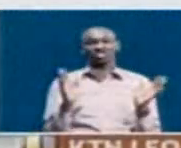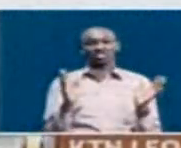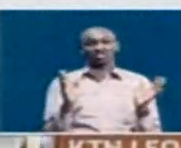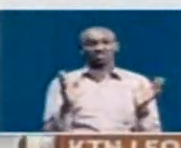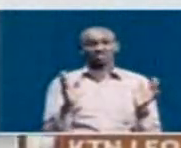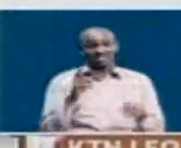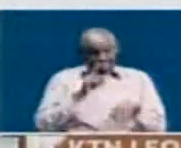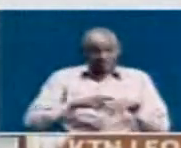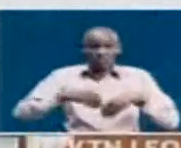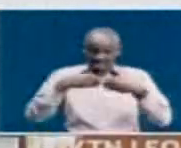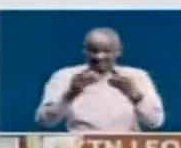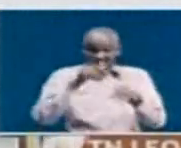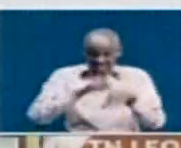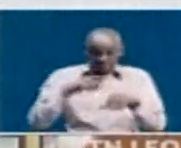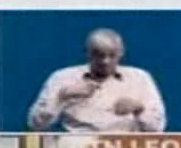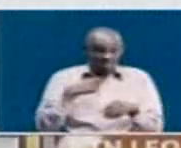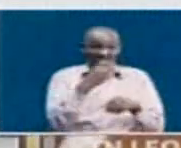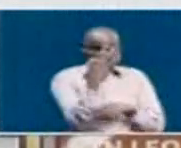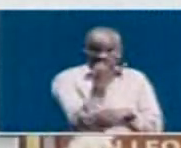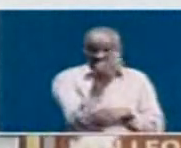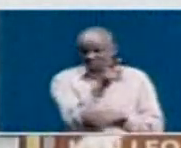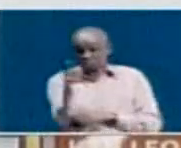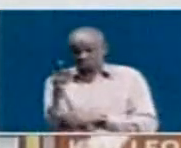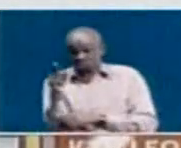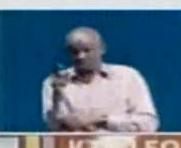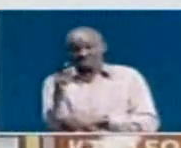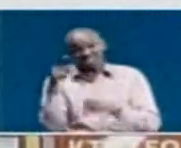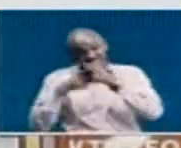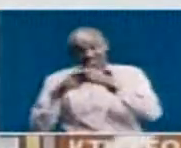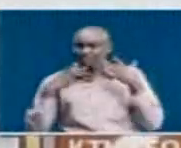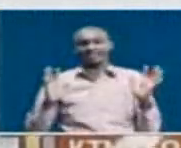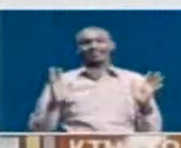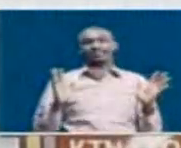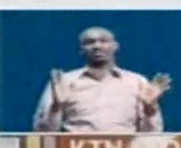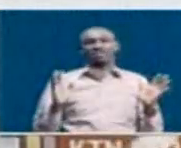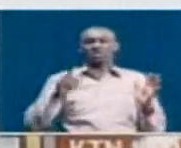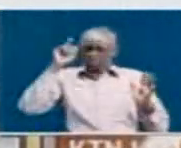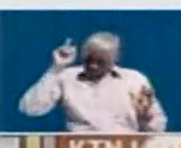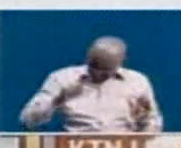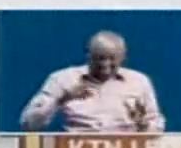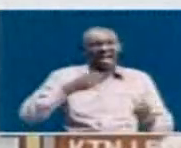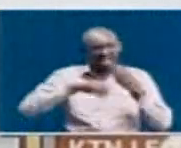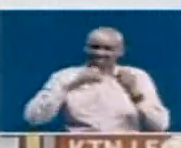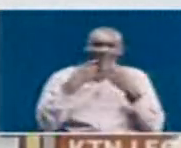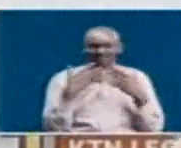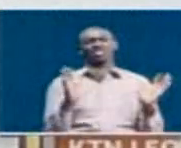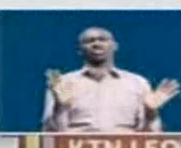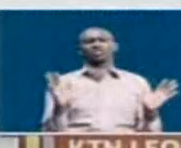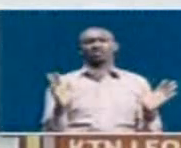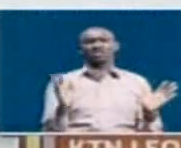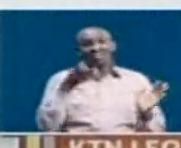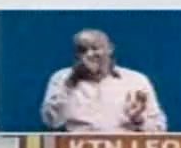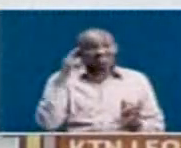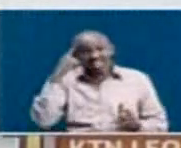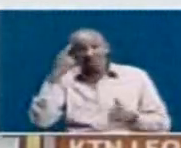manake mmepewa a certain time kutoka saa 9 mpaka saa 12 tuseme. Naam. Lazima mmemaliza. Shanelewa. Kwa hivyo pale